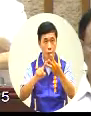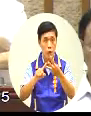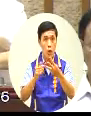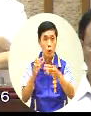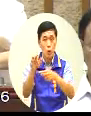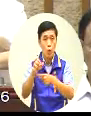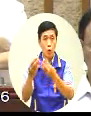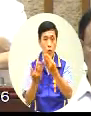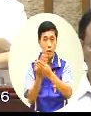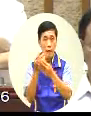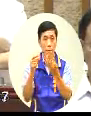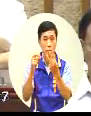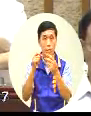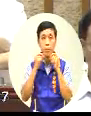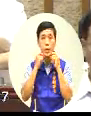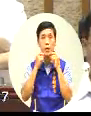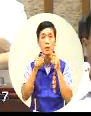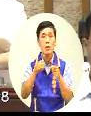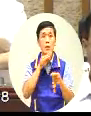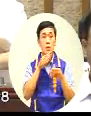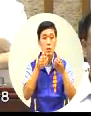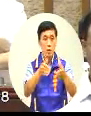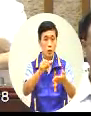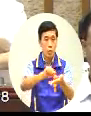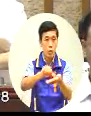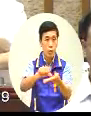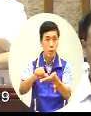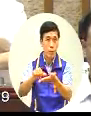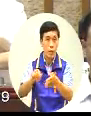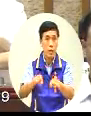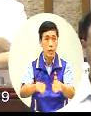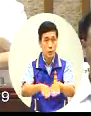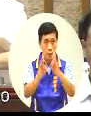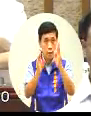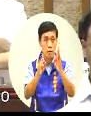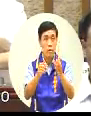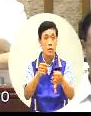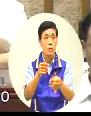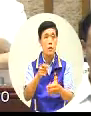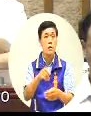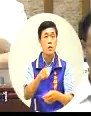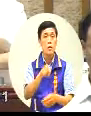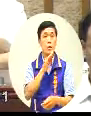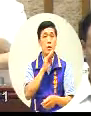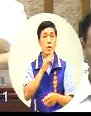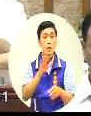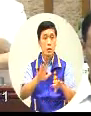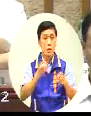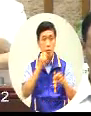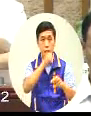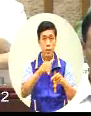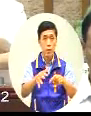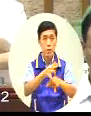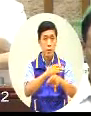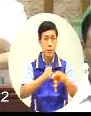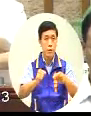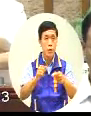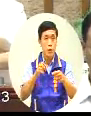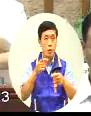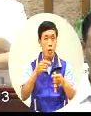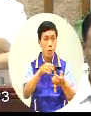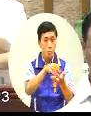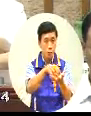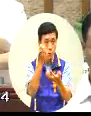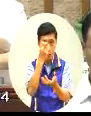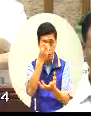认证是在产地的认证吗？ 对，原产地，所以说我们实际上 现在全国有认证，要有认证机关，总共有